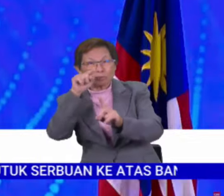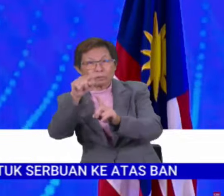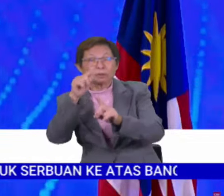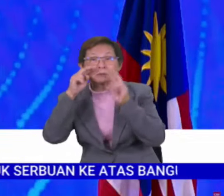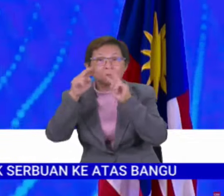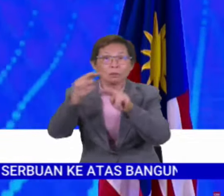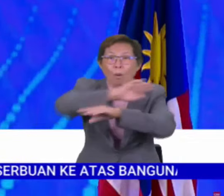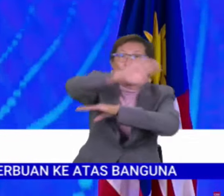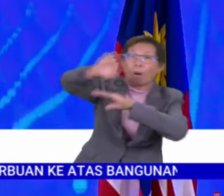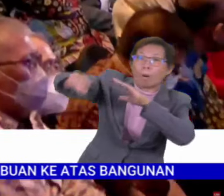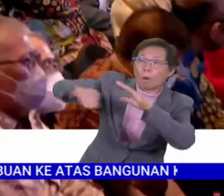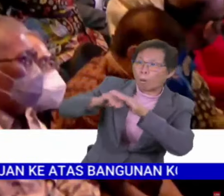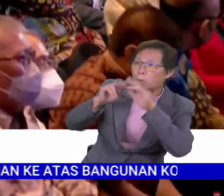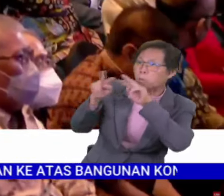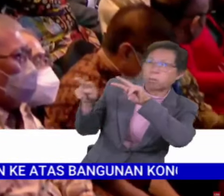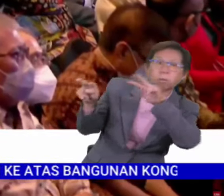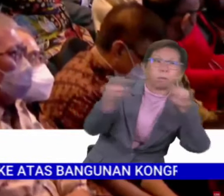menyeluruh.